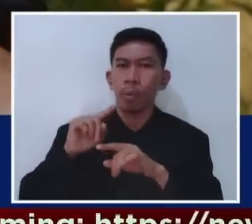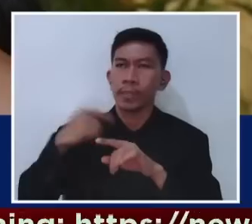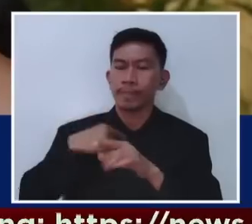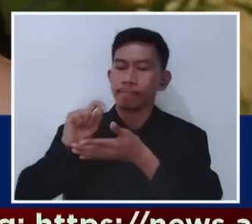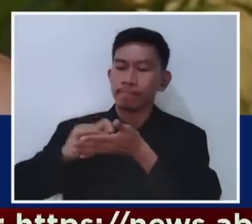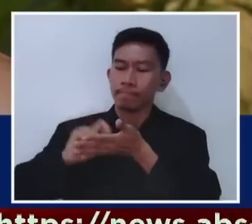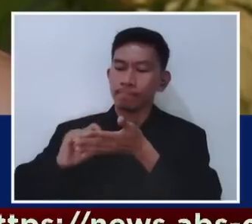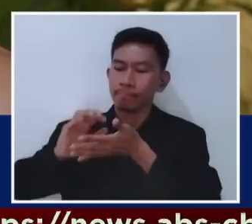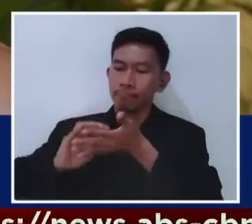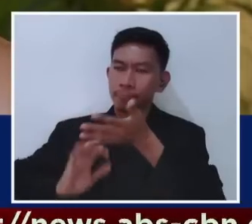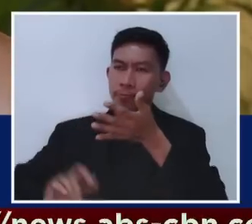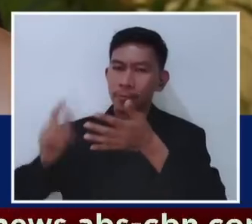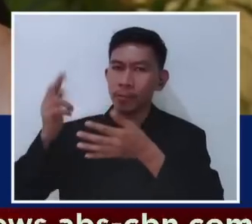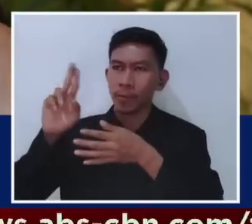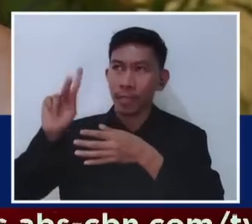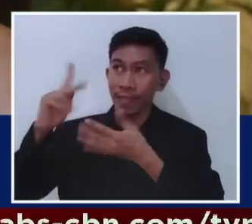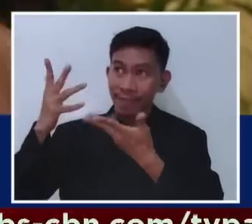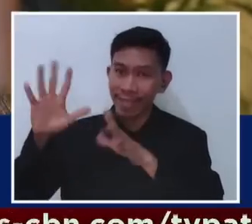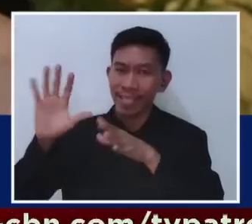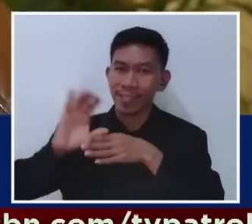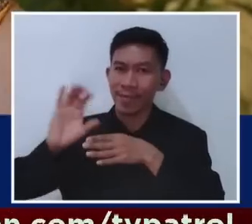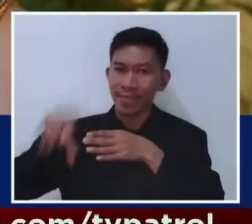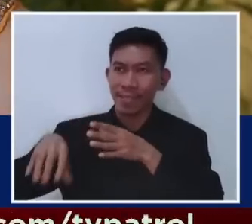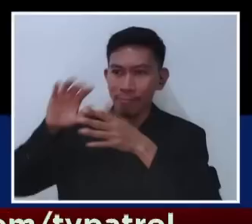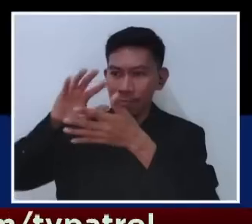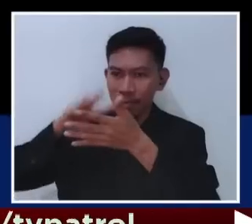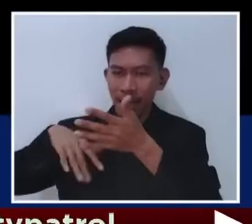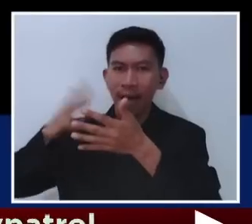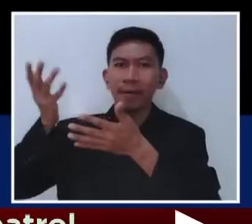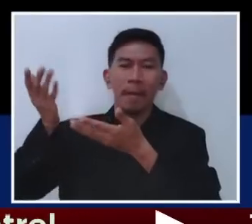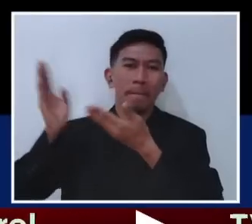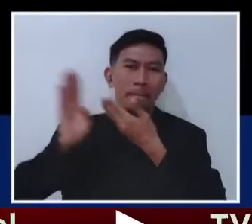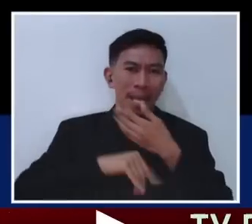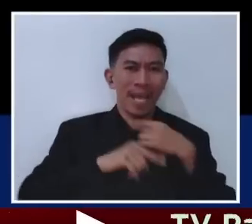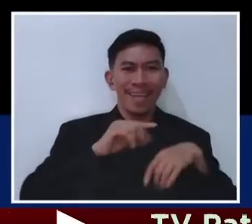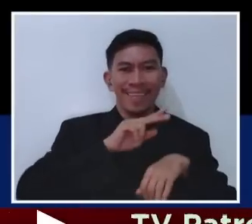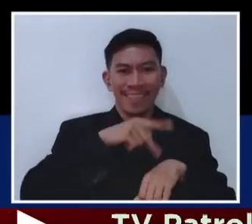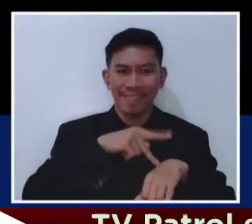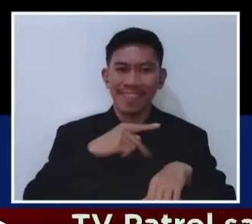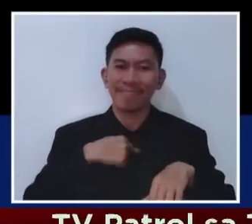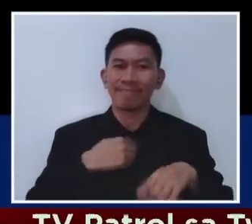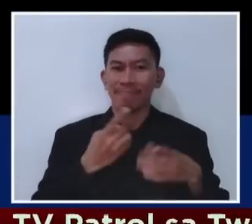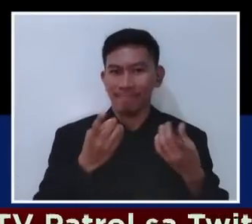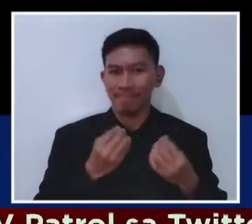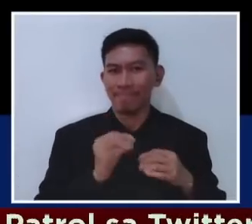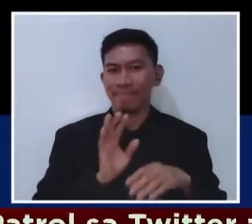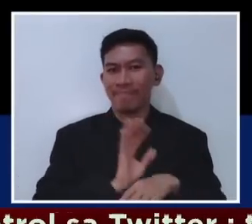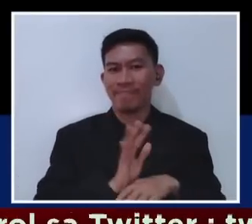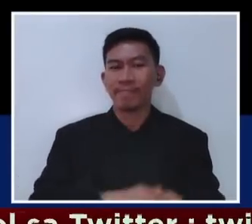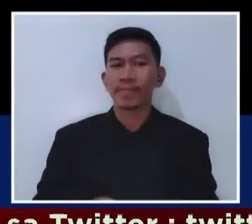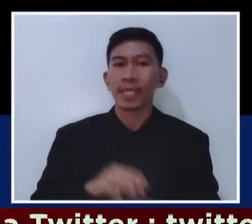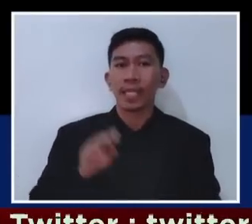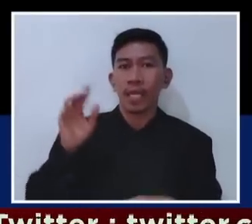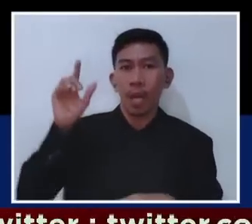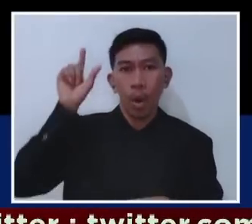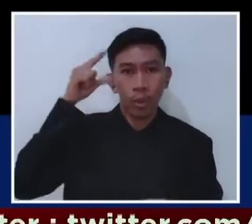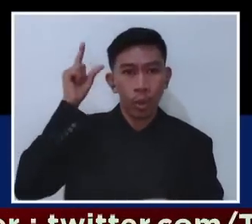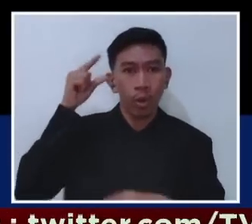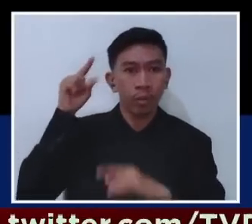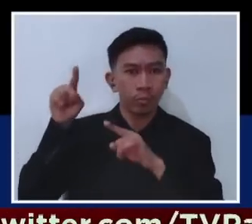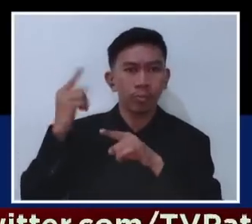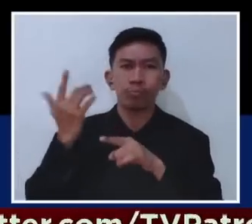ko siya dito ulit. So that's why I'm always asked to come home. Solo living si Bella sa London at sinusulit niya ang